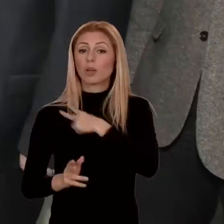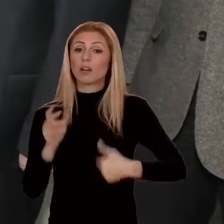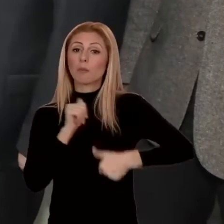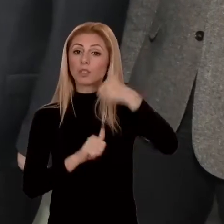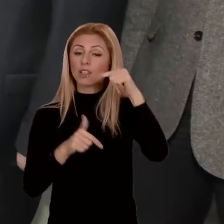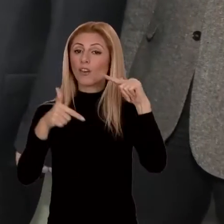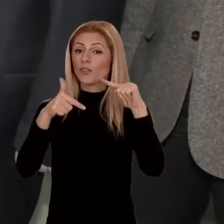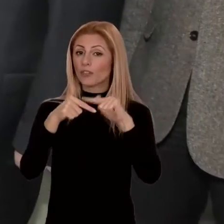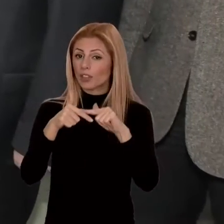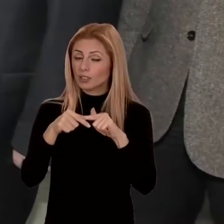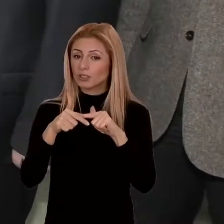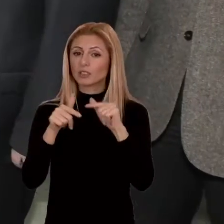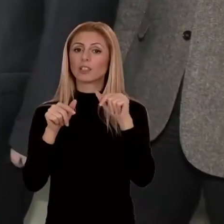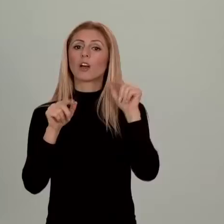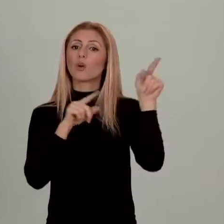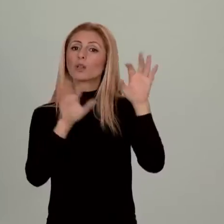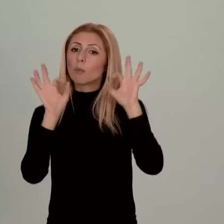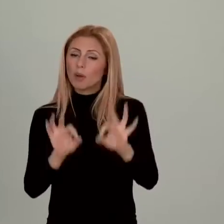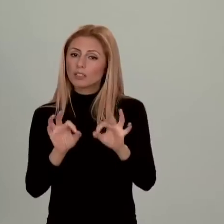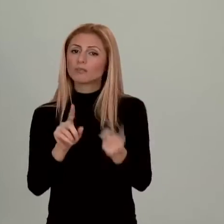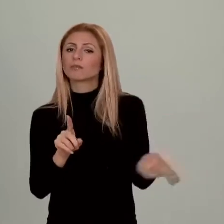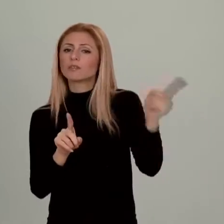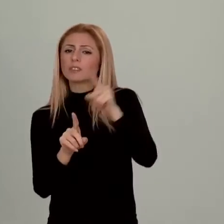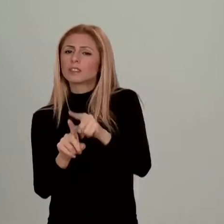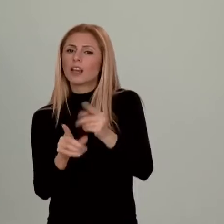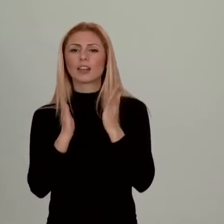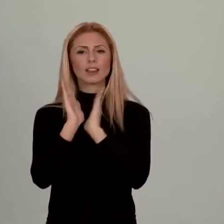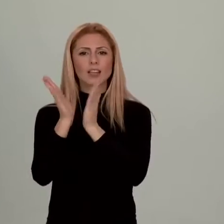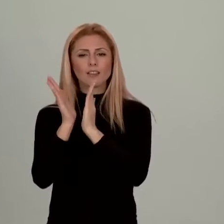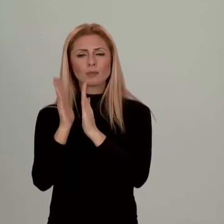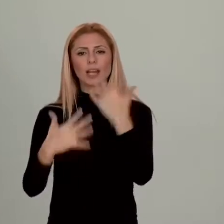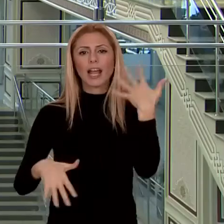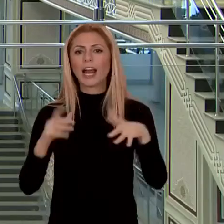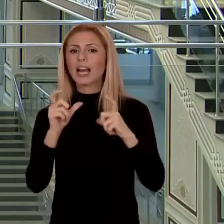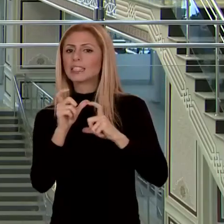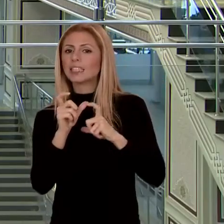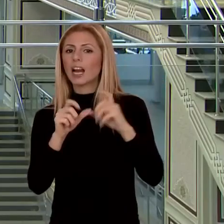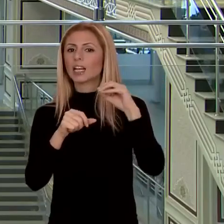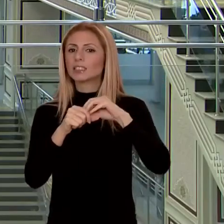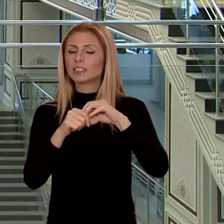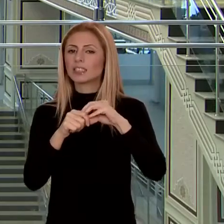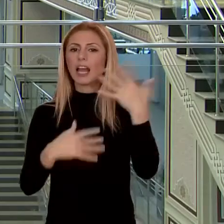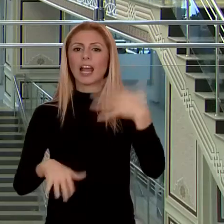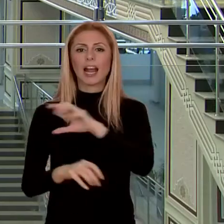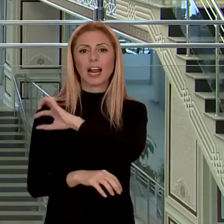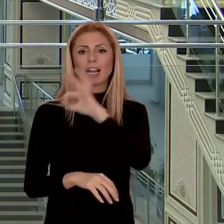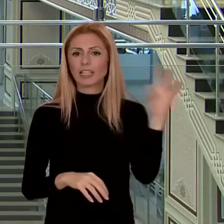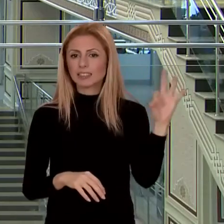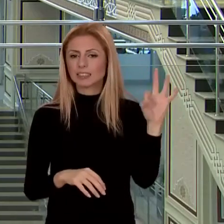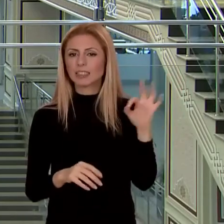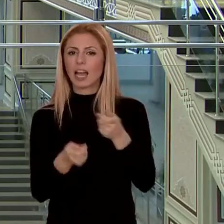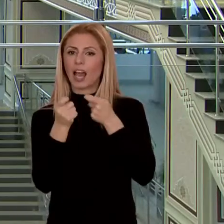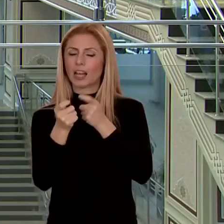Kurucu Belediye Başkanımız Sayın Feyzullah Kıyıklık döneminde başlayarak devam ettirdiğimiz Engelliler Sarayımızda